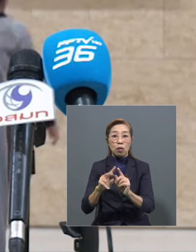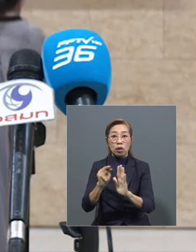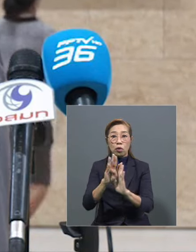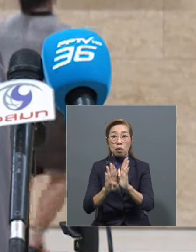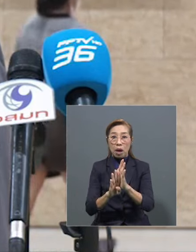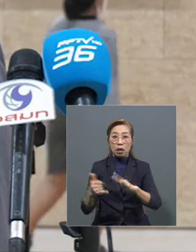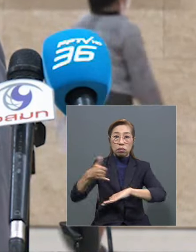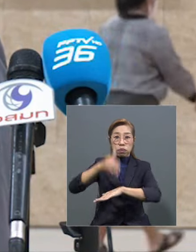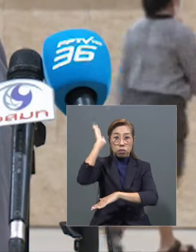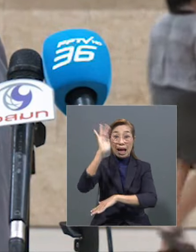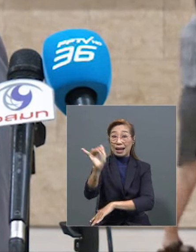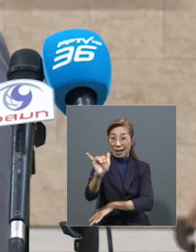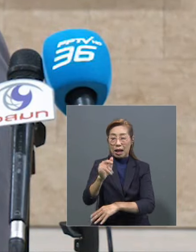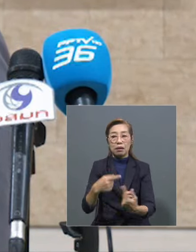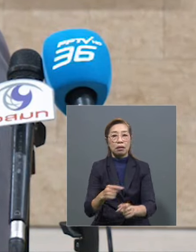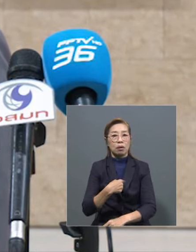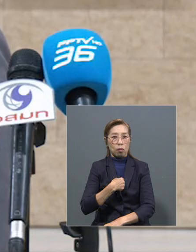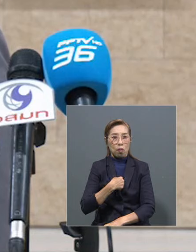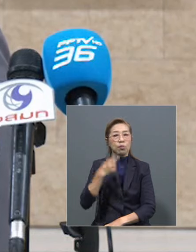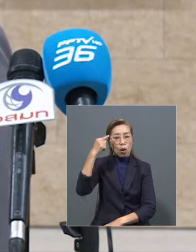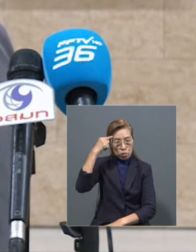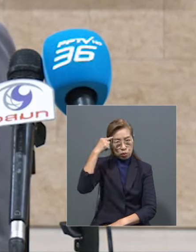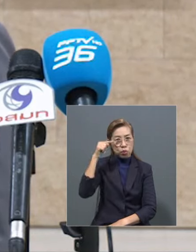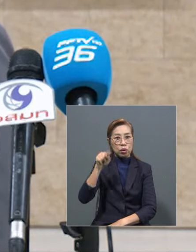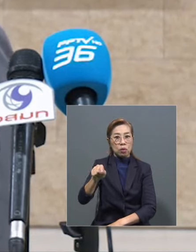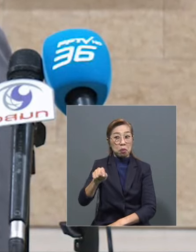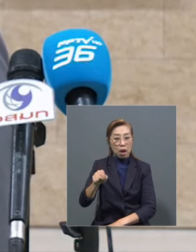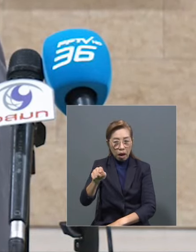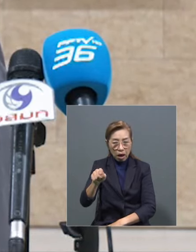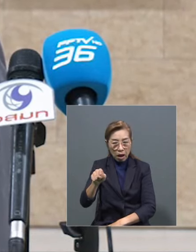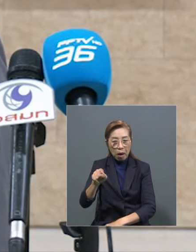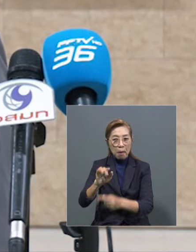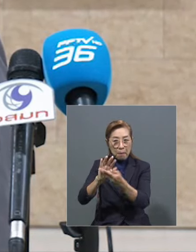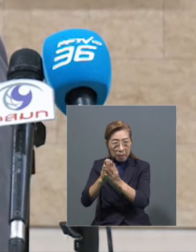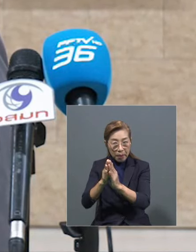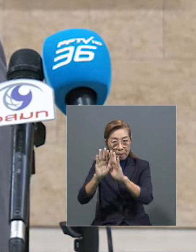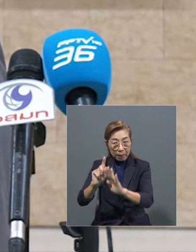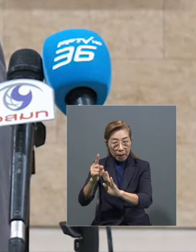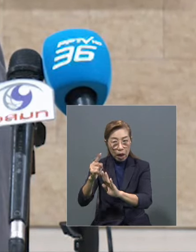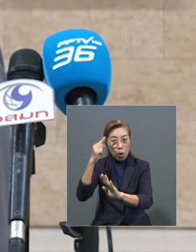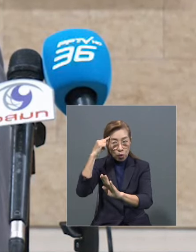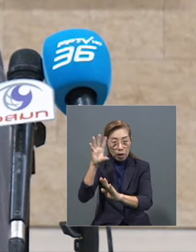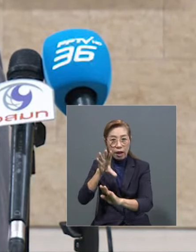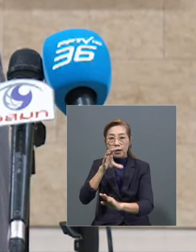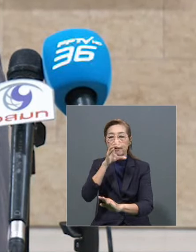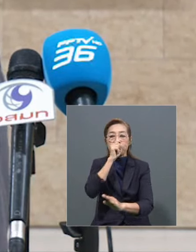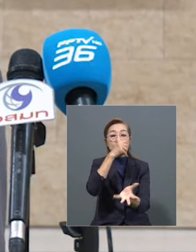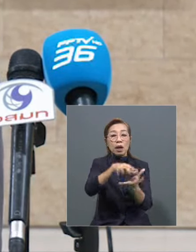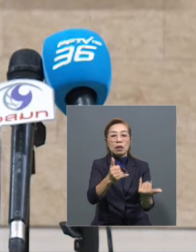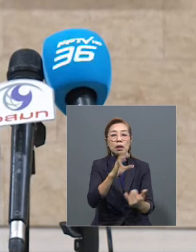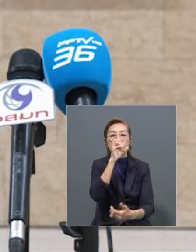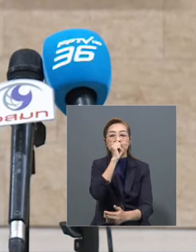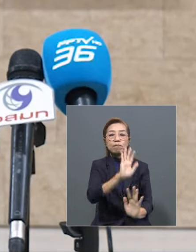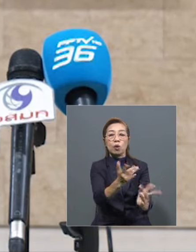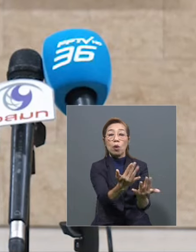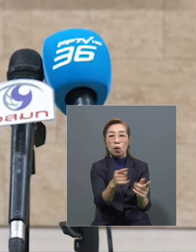ายเนี่ยผมเองถึงแม้ว่าผมเองจะรับทราบในโครงสร้างใหม่บ้างบางส่วนก็ตามเนี่ยก็ยังไม่สามารถพูดให้ชัดเจนเพราะว่าต้องรอให้